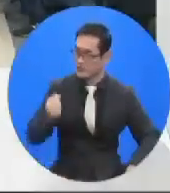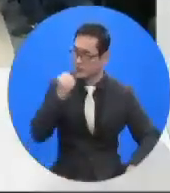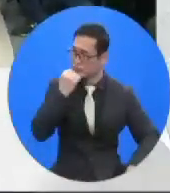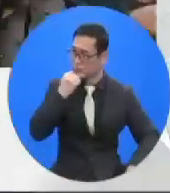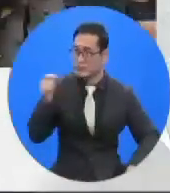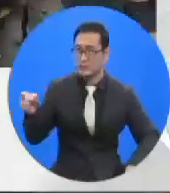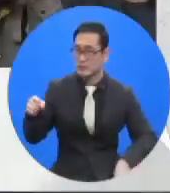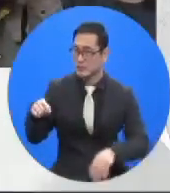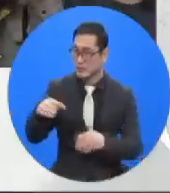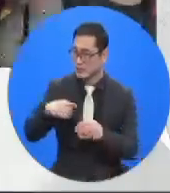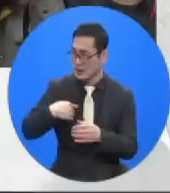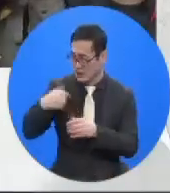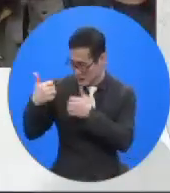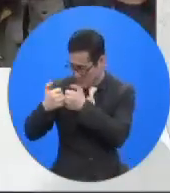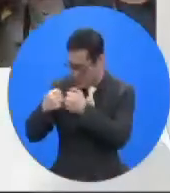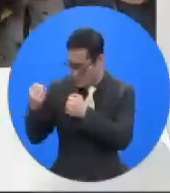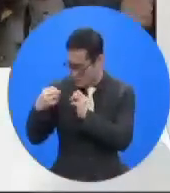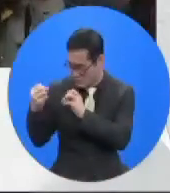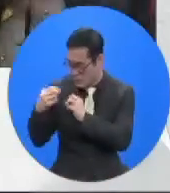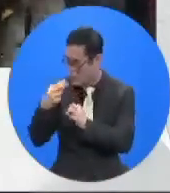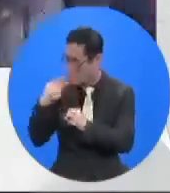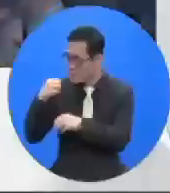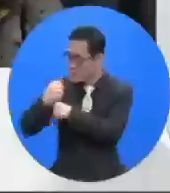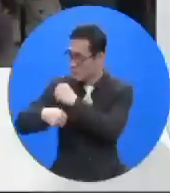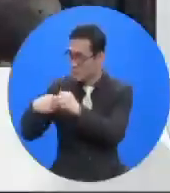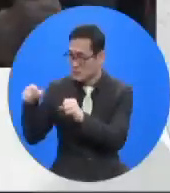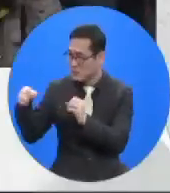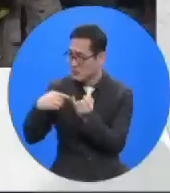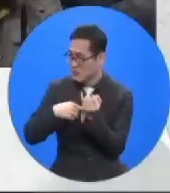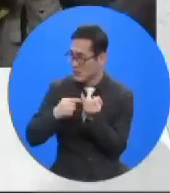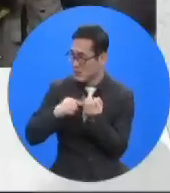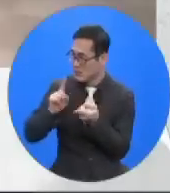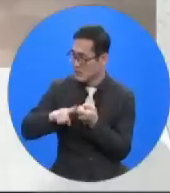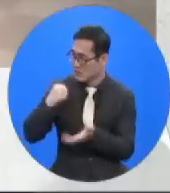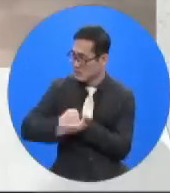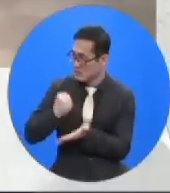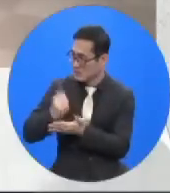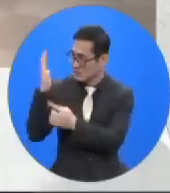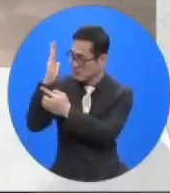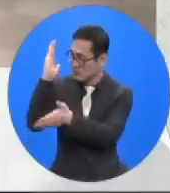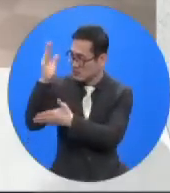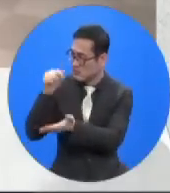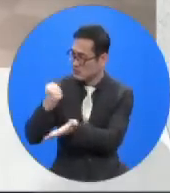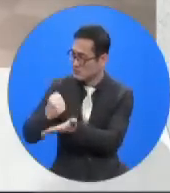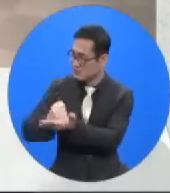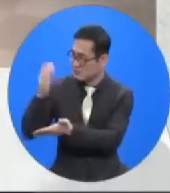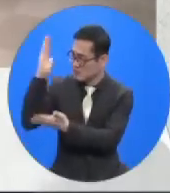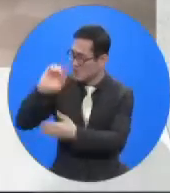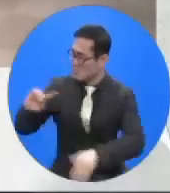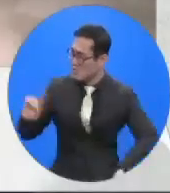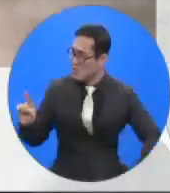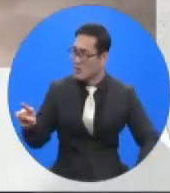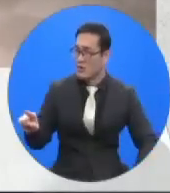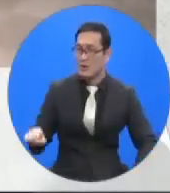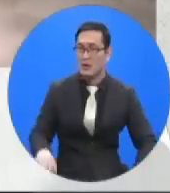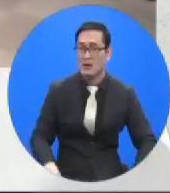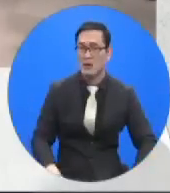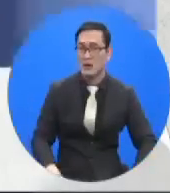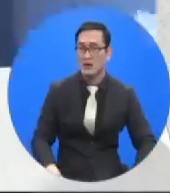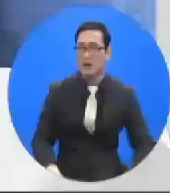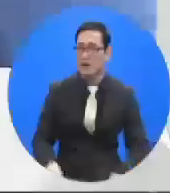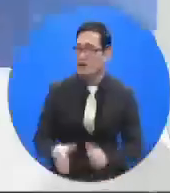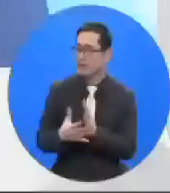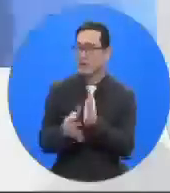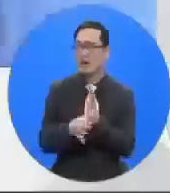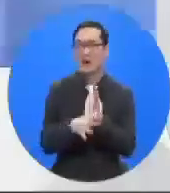얘기하고 여러 사람이 얘기했음에도 불구하고 다 아니라고 하고 딱 일절 더 묻지 말고 끊어버리세요라고 대답을 하고 난